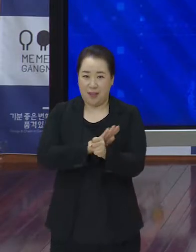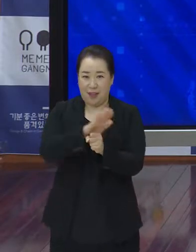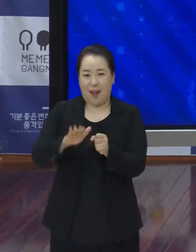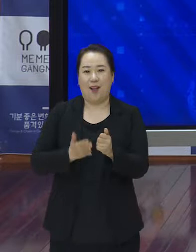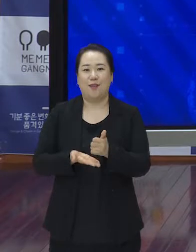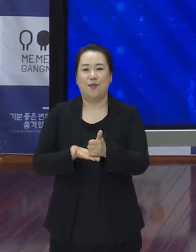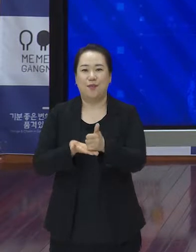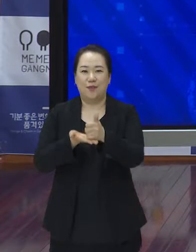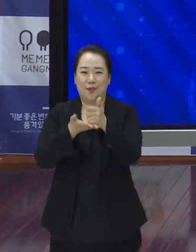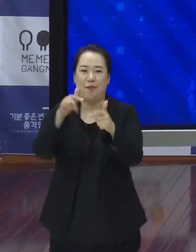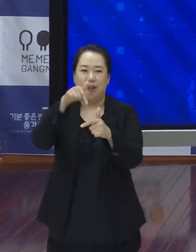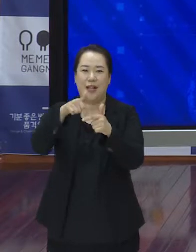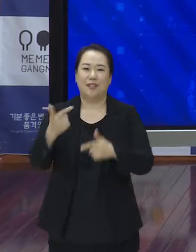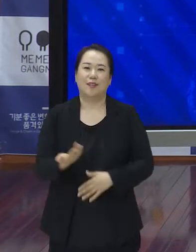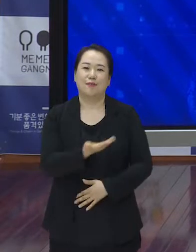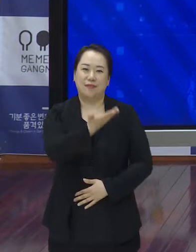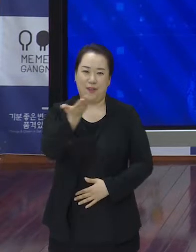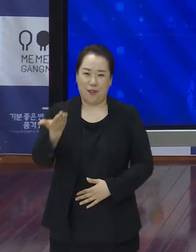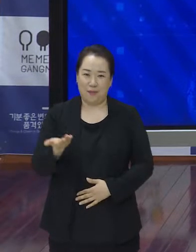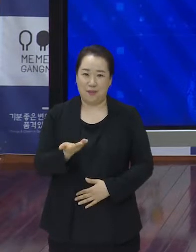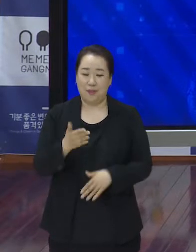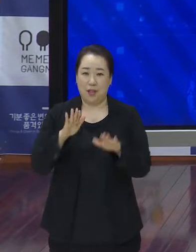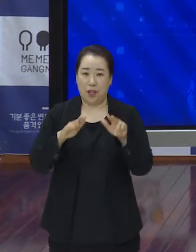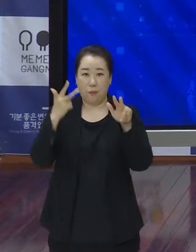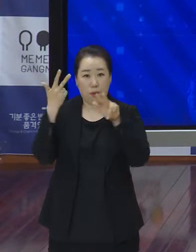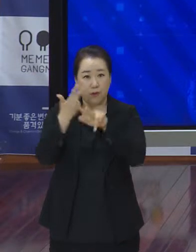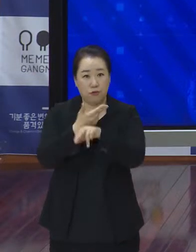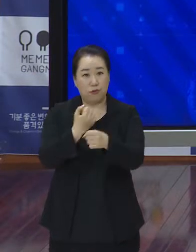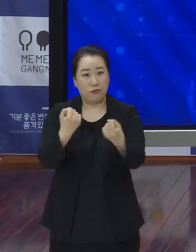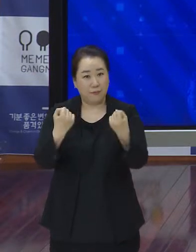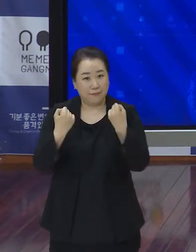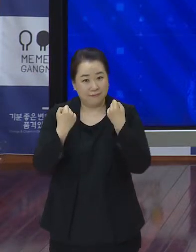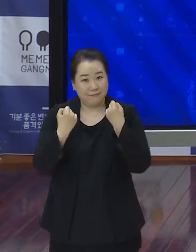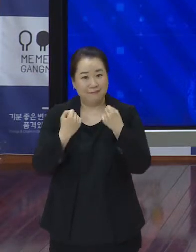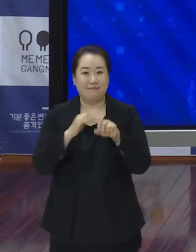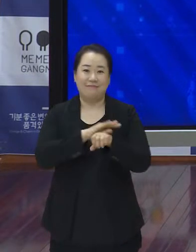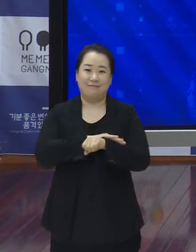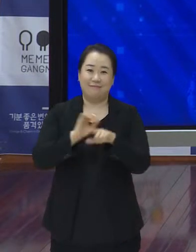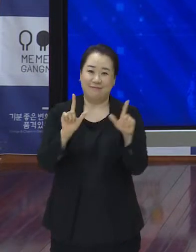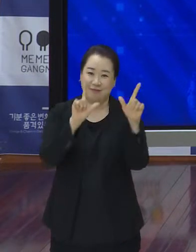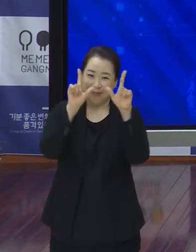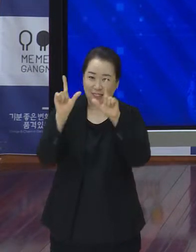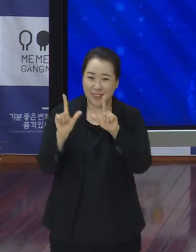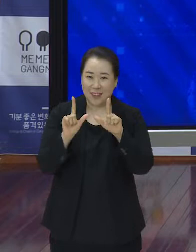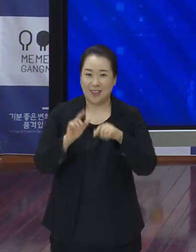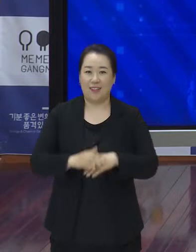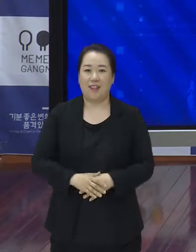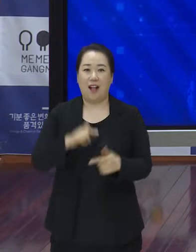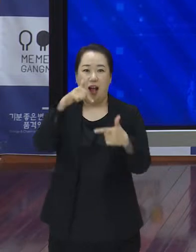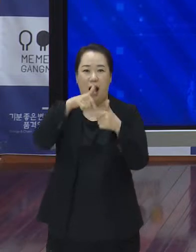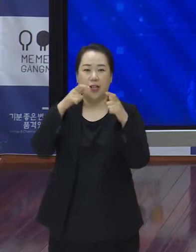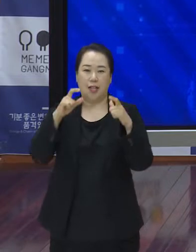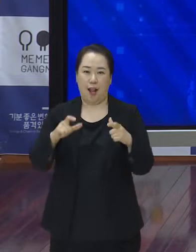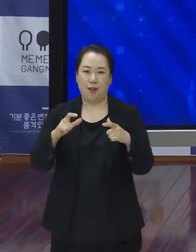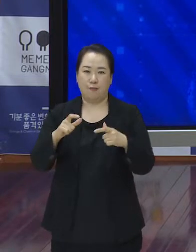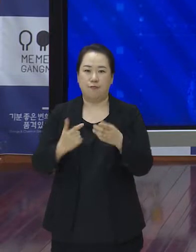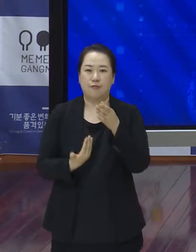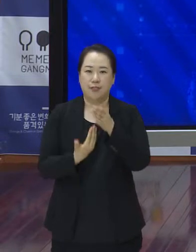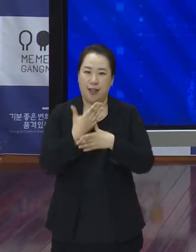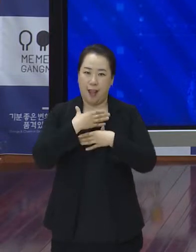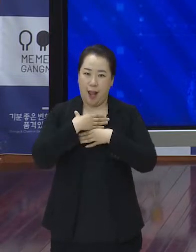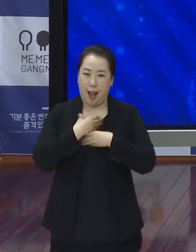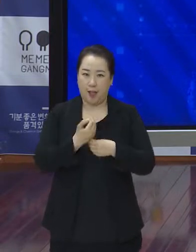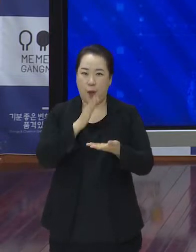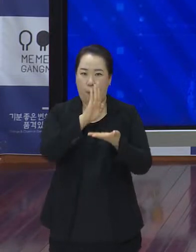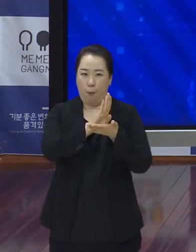사랑하고 존경하는 강남구민 여러분, 이번 주 건강하게 지내고 계십니까? 강남구